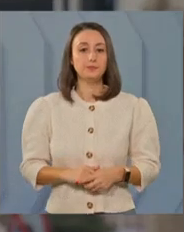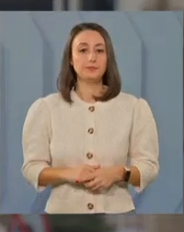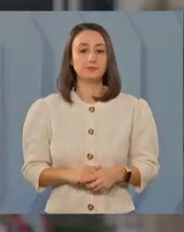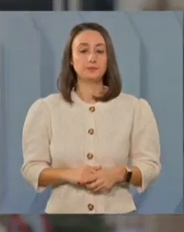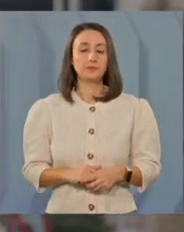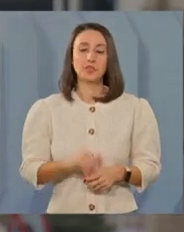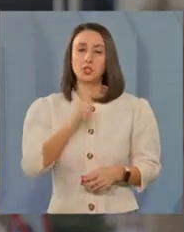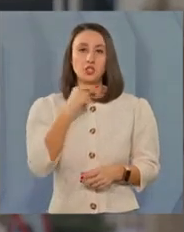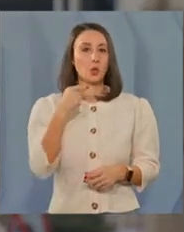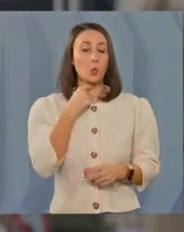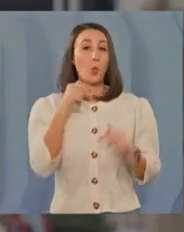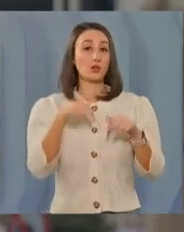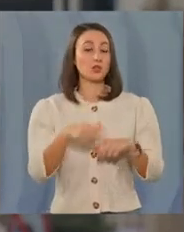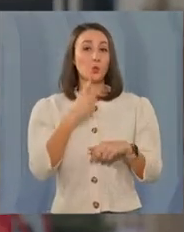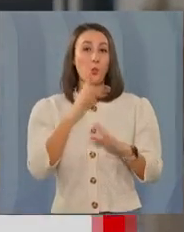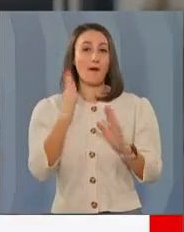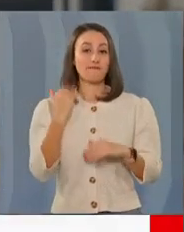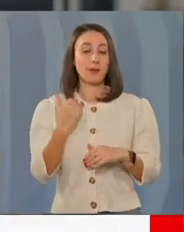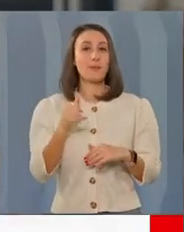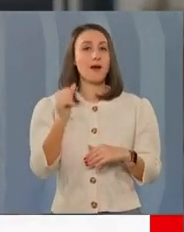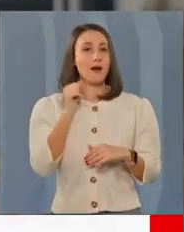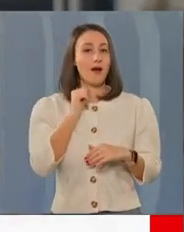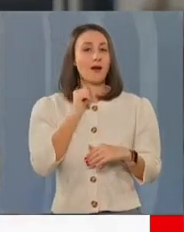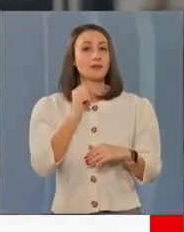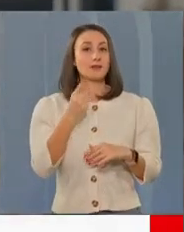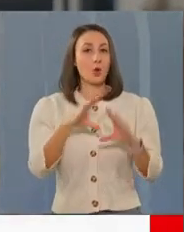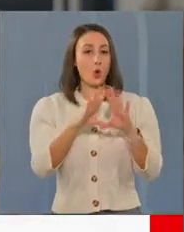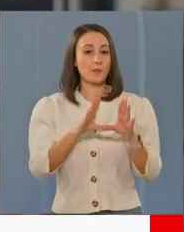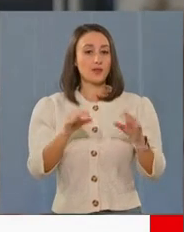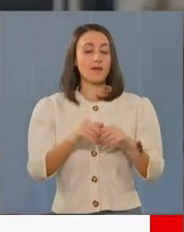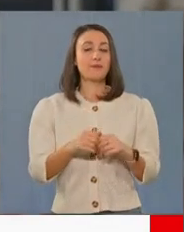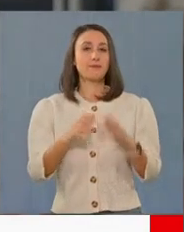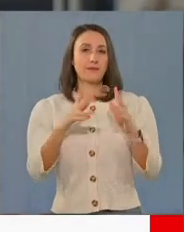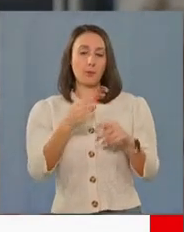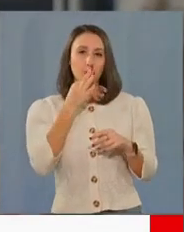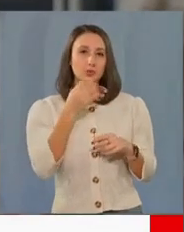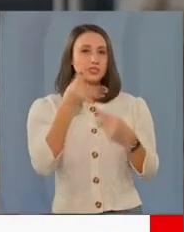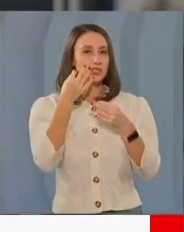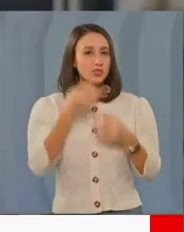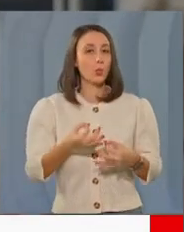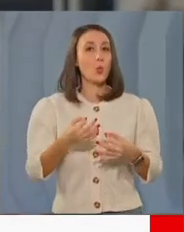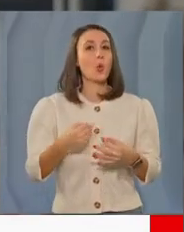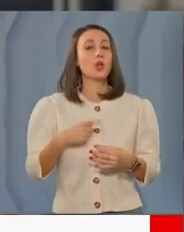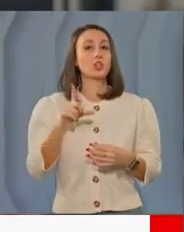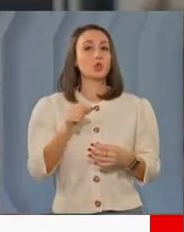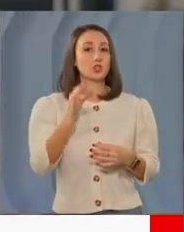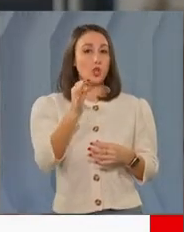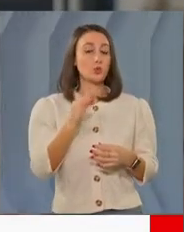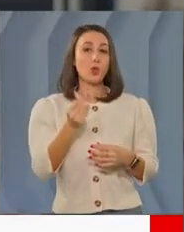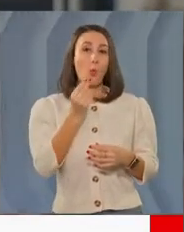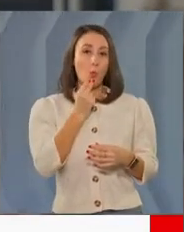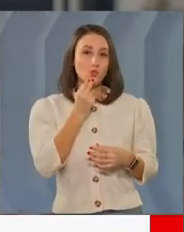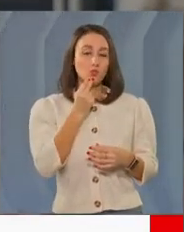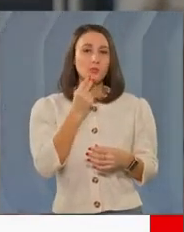Și nici Crăciunul acesta nu vom avea parte de carne de porc din România. Fermierii anunță că pot asigura doar 20% din consum, iar de vină